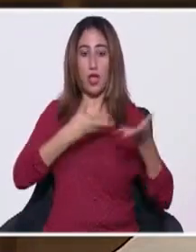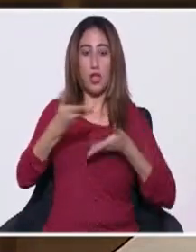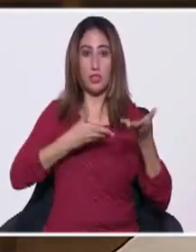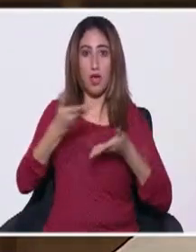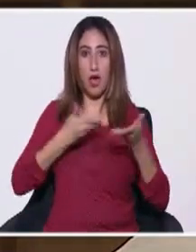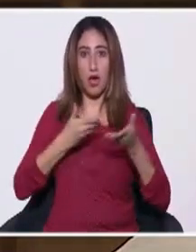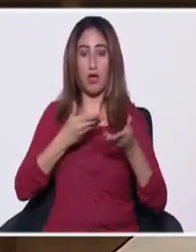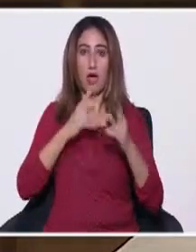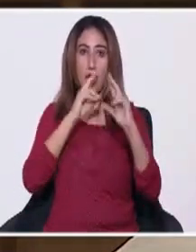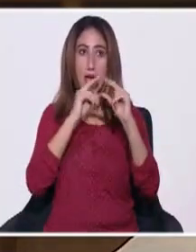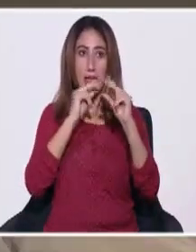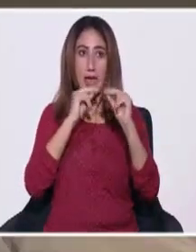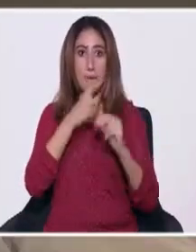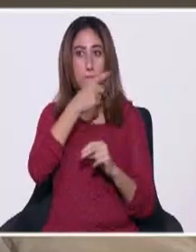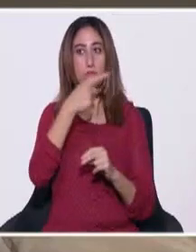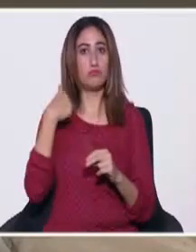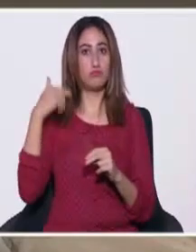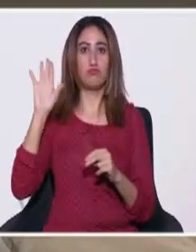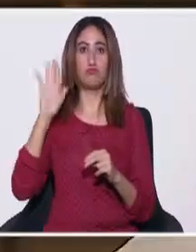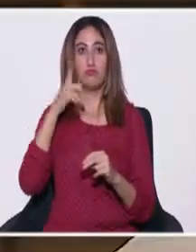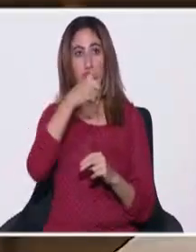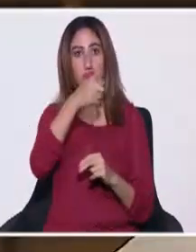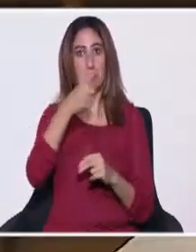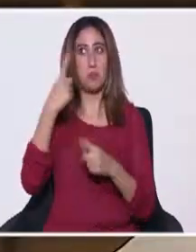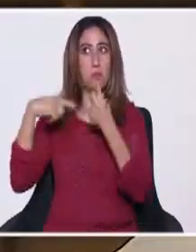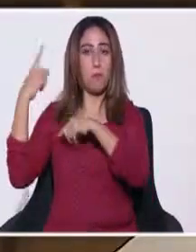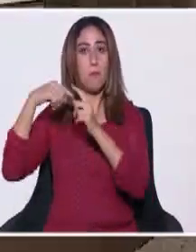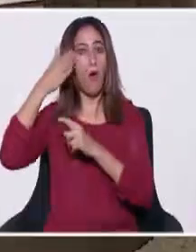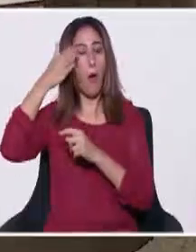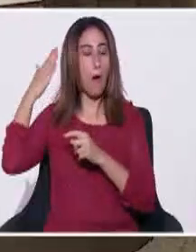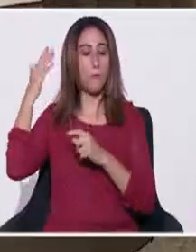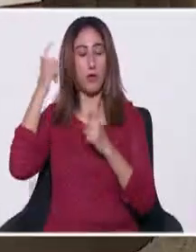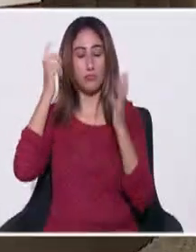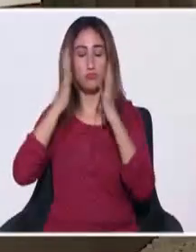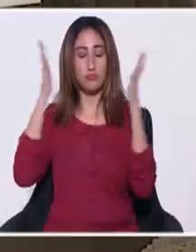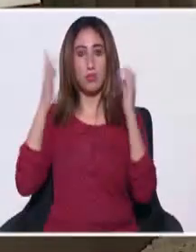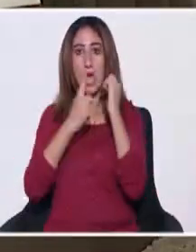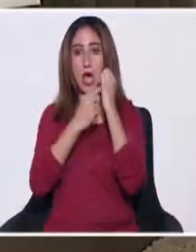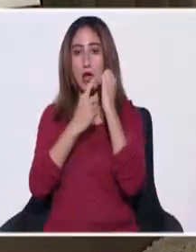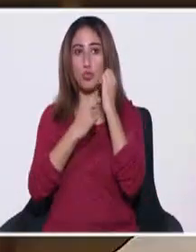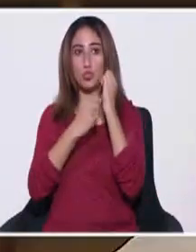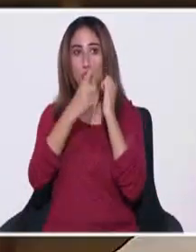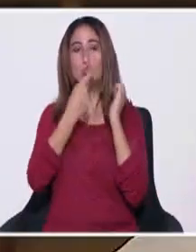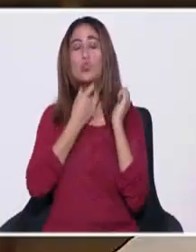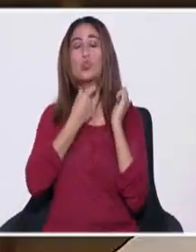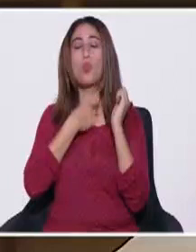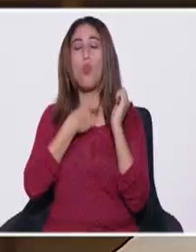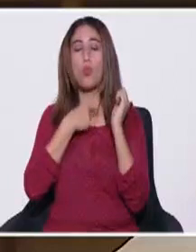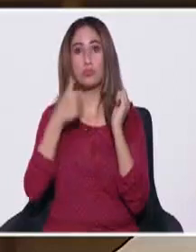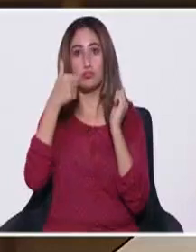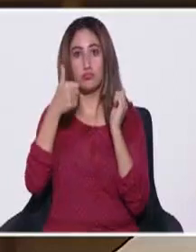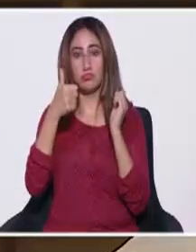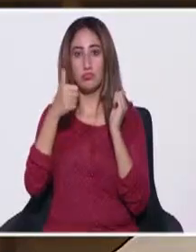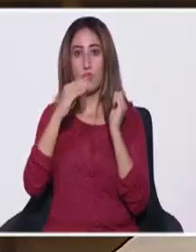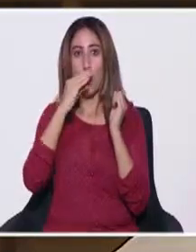هو شرف كبير ليا الحقيقة. بعيدا عن أي شيء، إن رضا عبد السلام اللي كلنا عارفين صوته وكلنا يعني